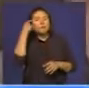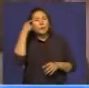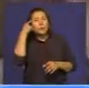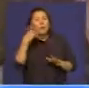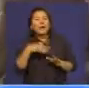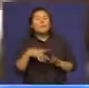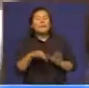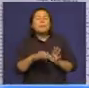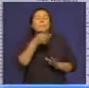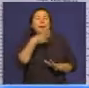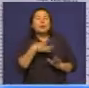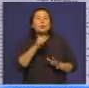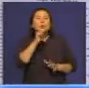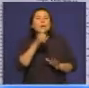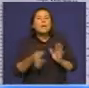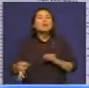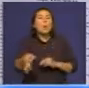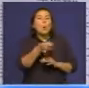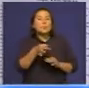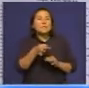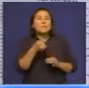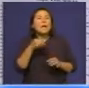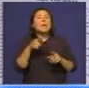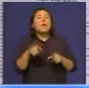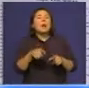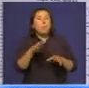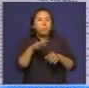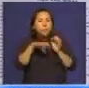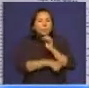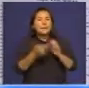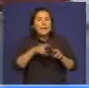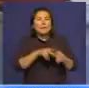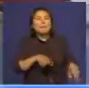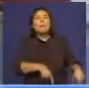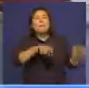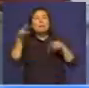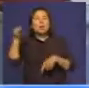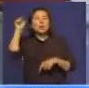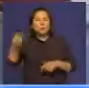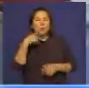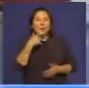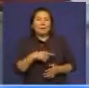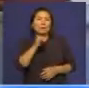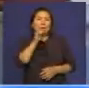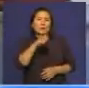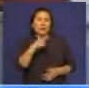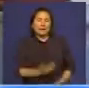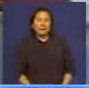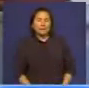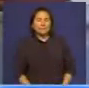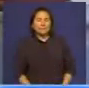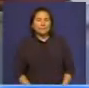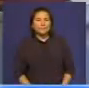семьи девушки показалась Кустанайская область. Именно туда вскоре они переехали. Вот Кустанайка Алсыжака көшіп